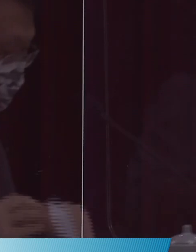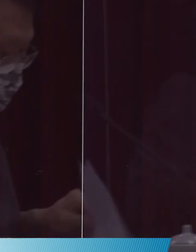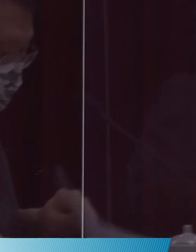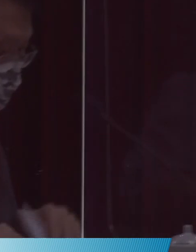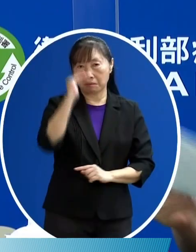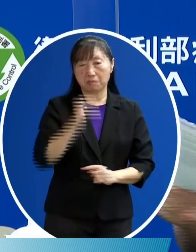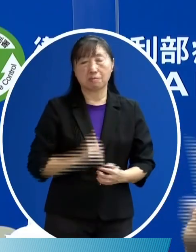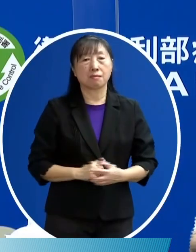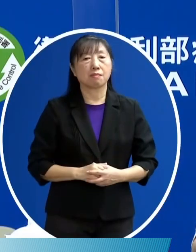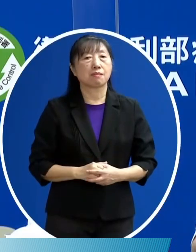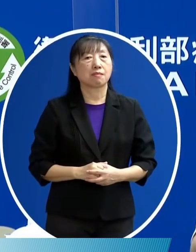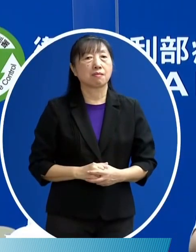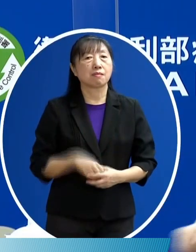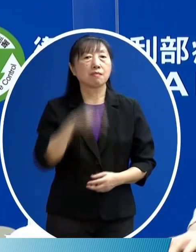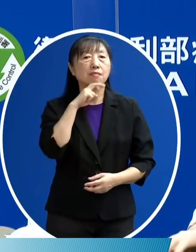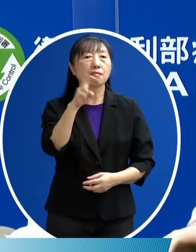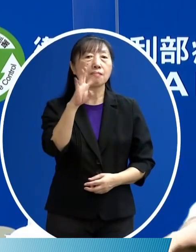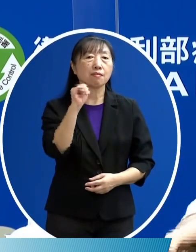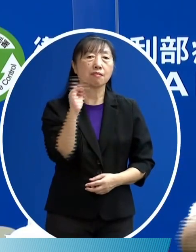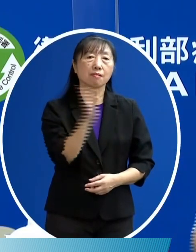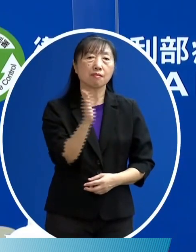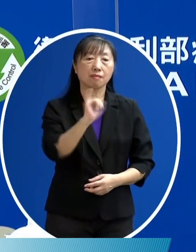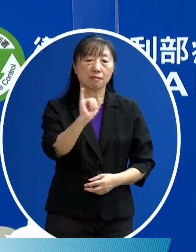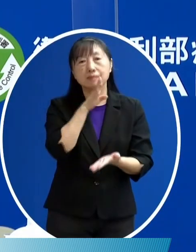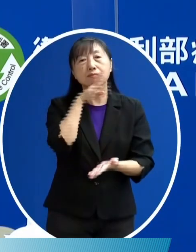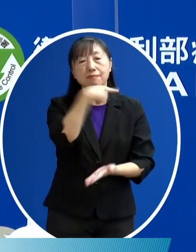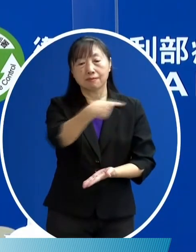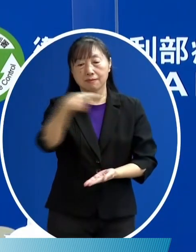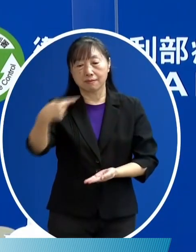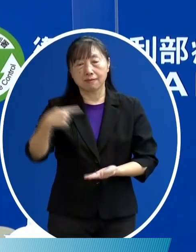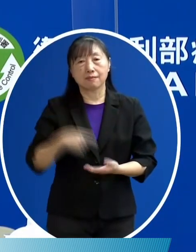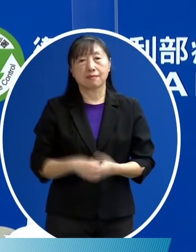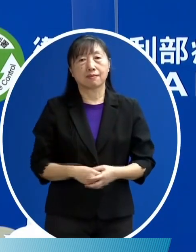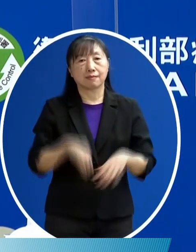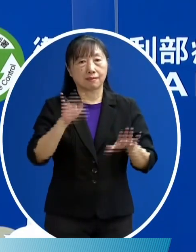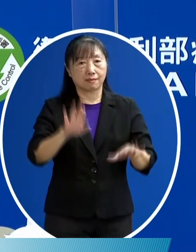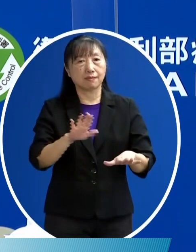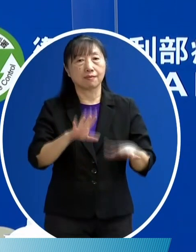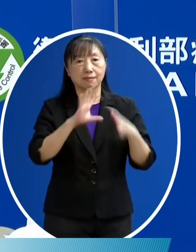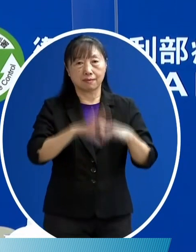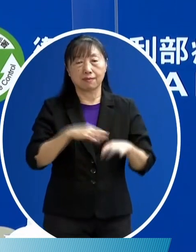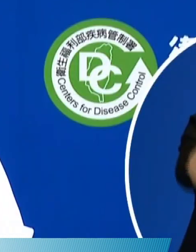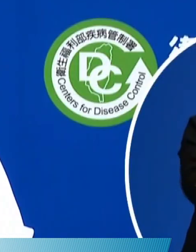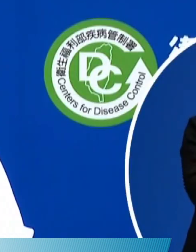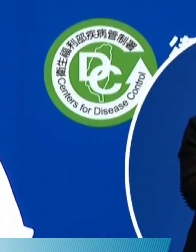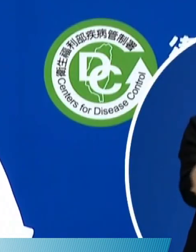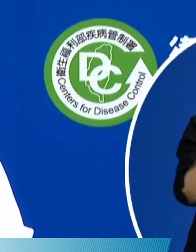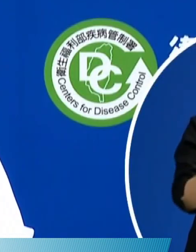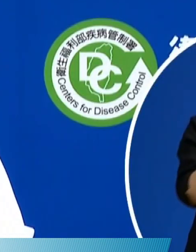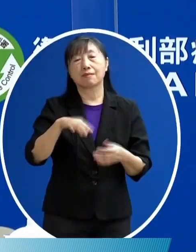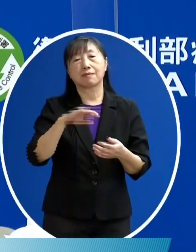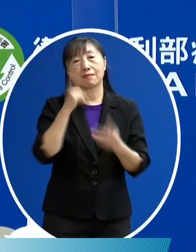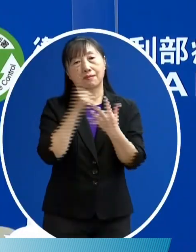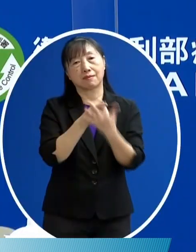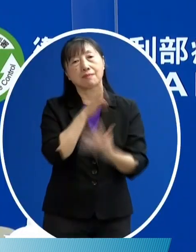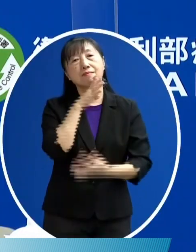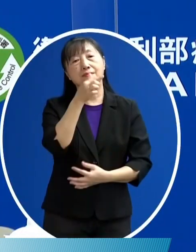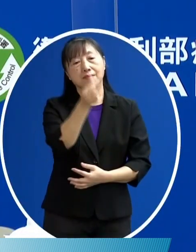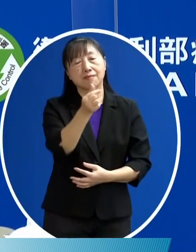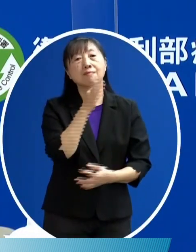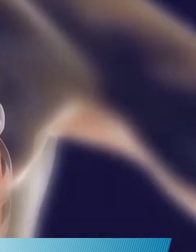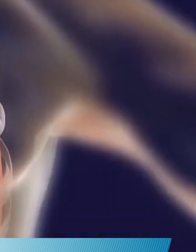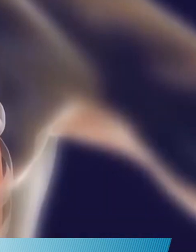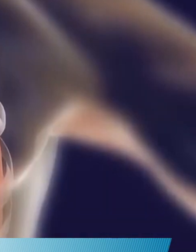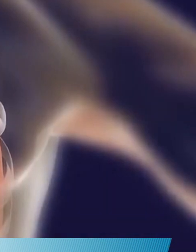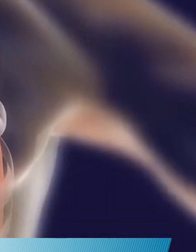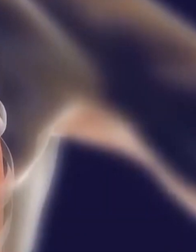值也比较高。那另外20多岁的女性然后这次为了要出国再验，就变成是阳，她的吸力值